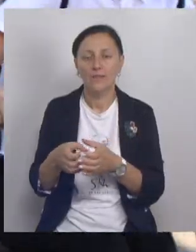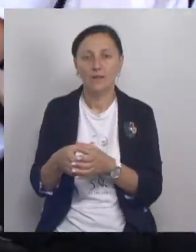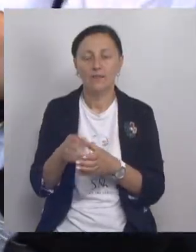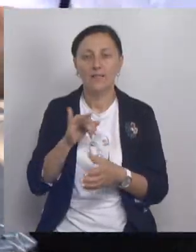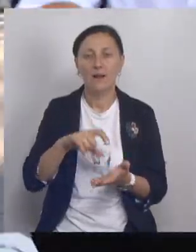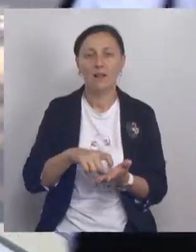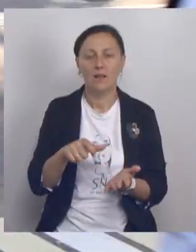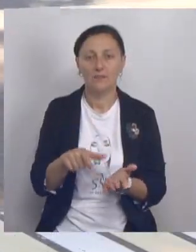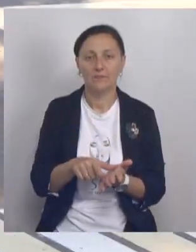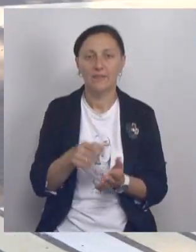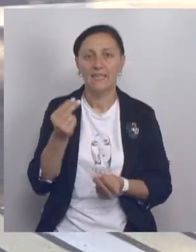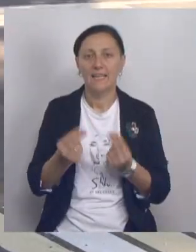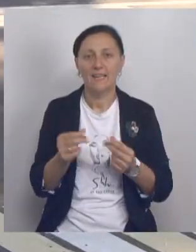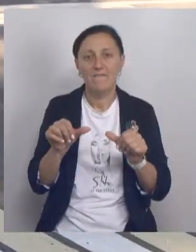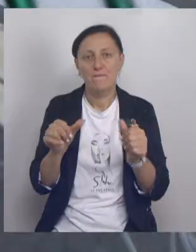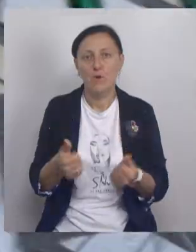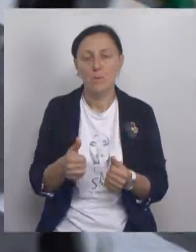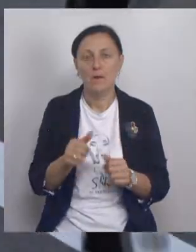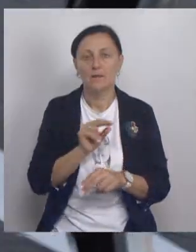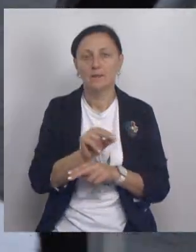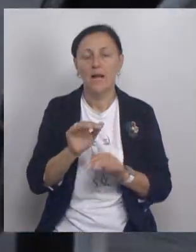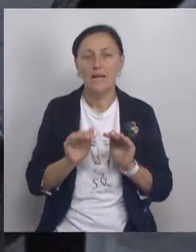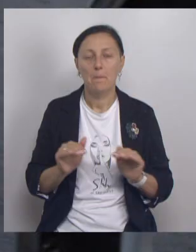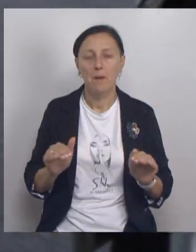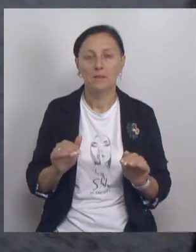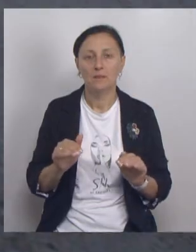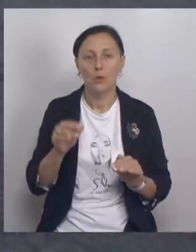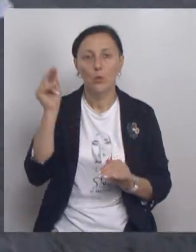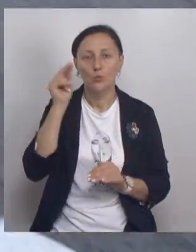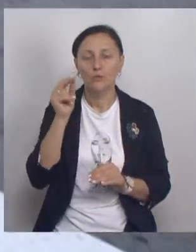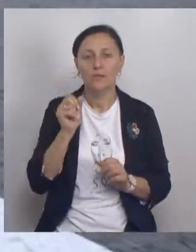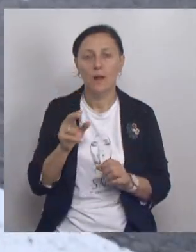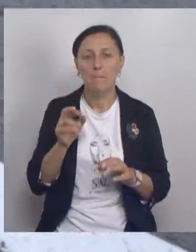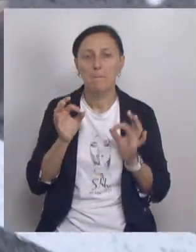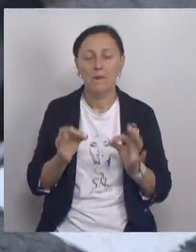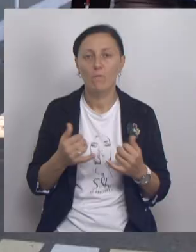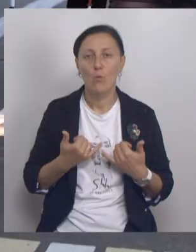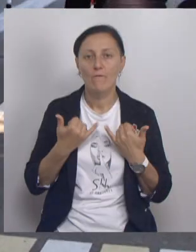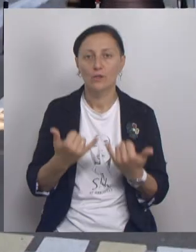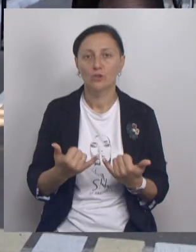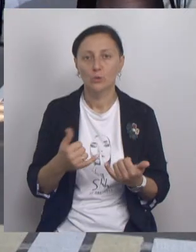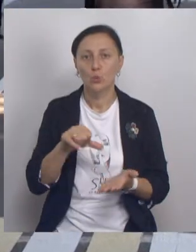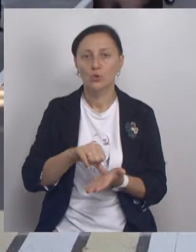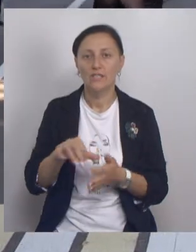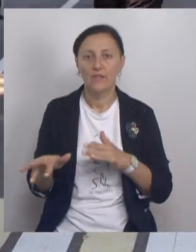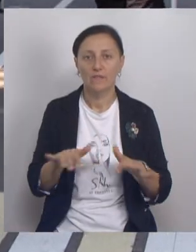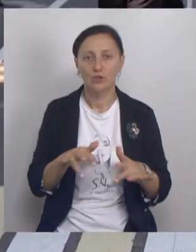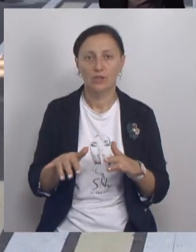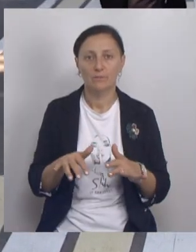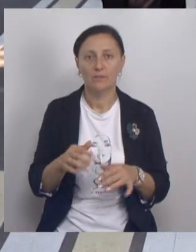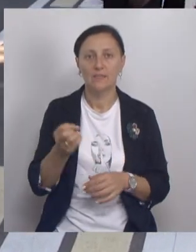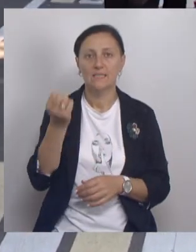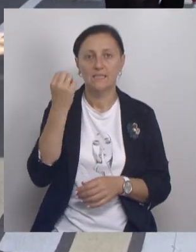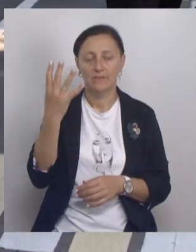кадетских классов. В игровой форме ребята учатся уважительно относиться ко всем участникам движения. Белолунный сигнал светофора,